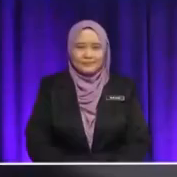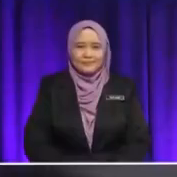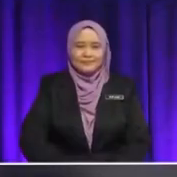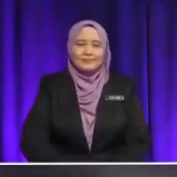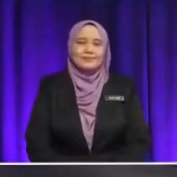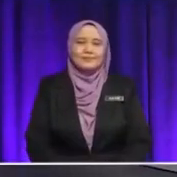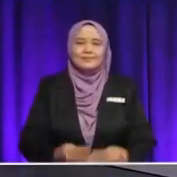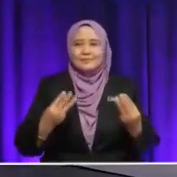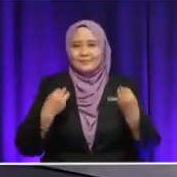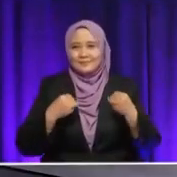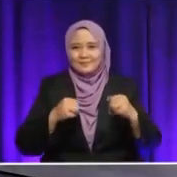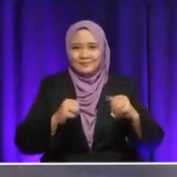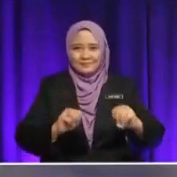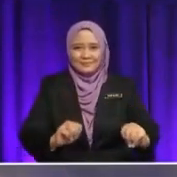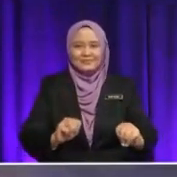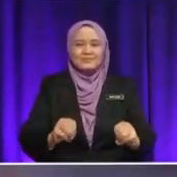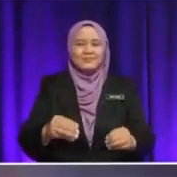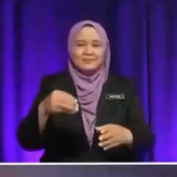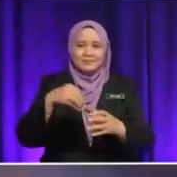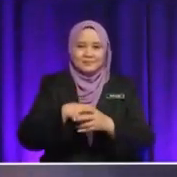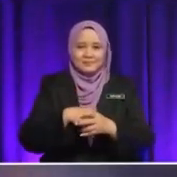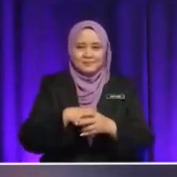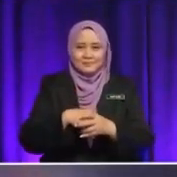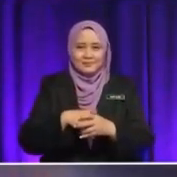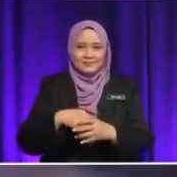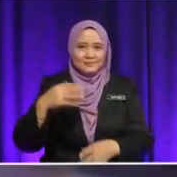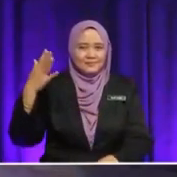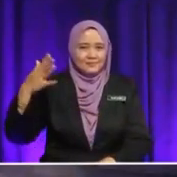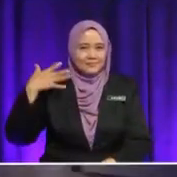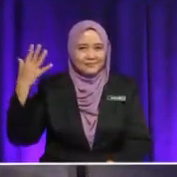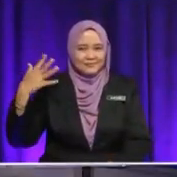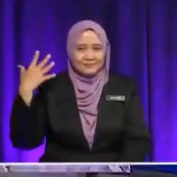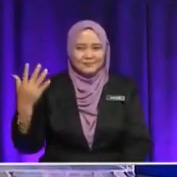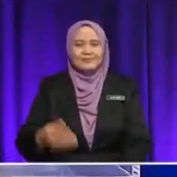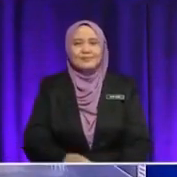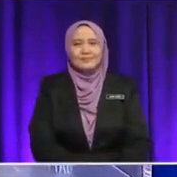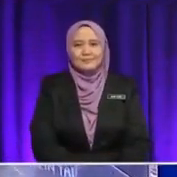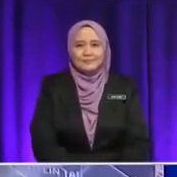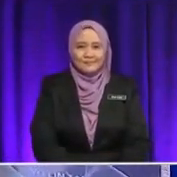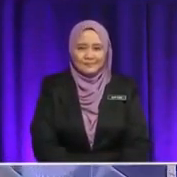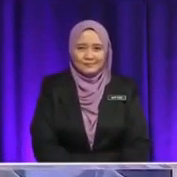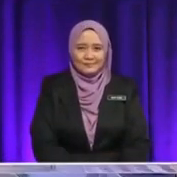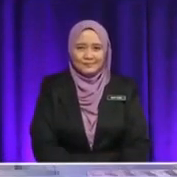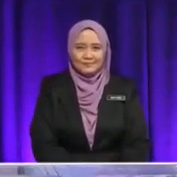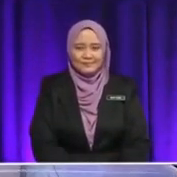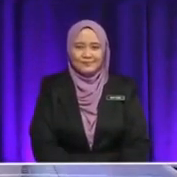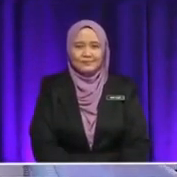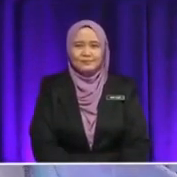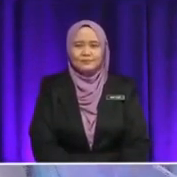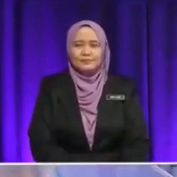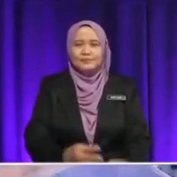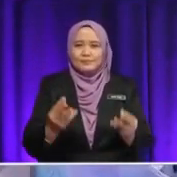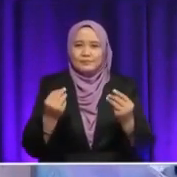lagi menyaksikan slow Menengah Atas sampaikan saya ke mana Zidane juga cego kita cek godain yang baik kali ini corak